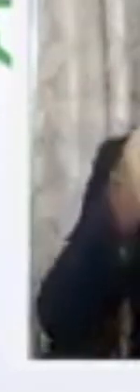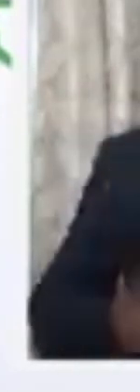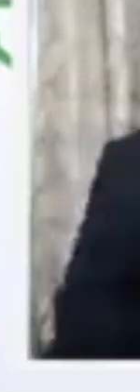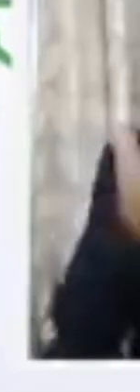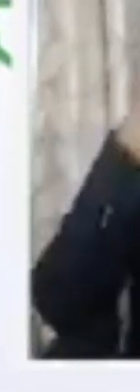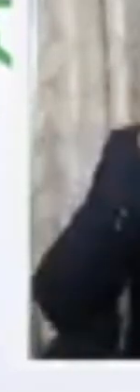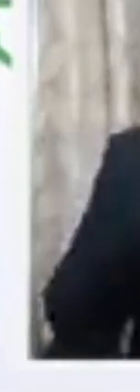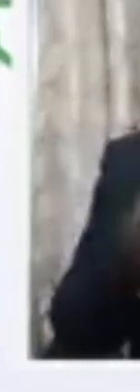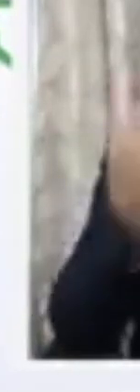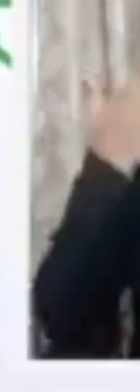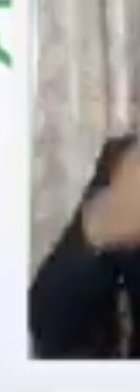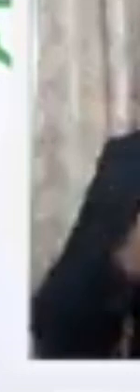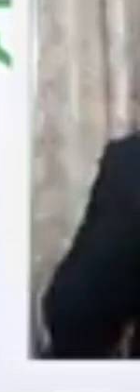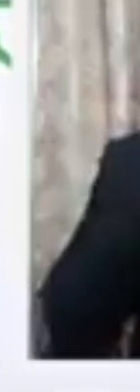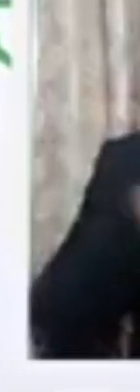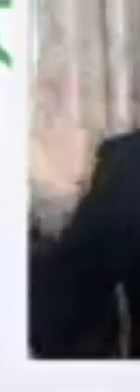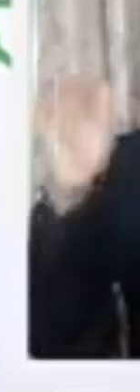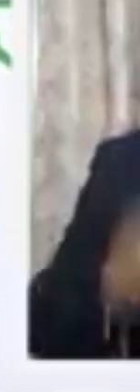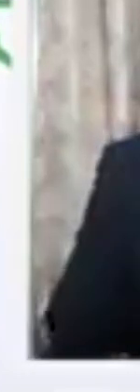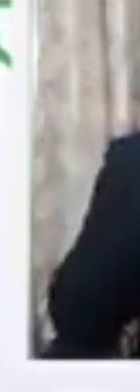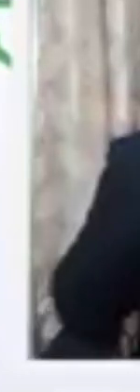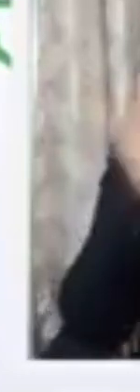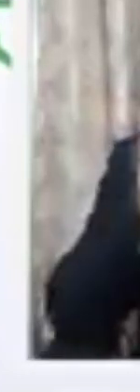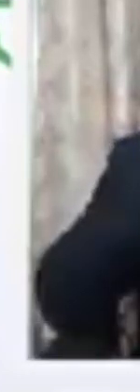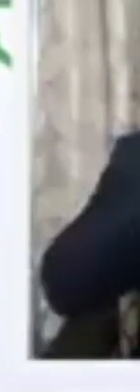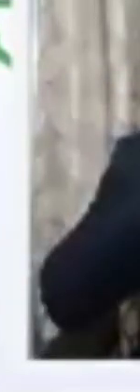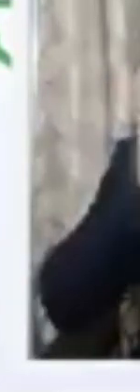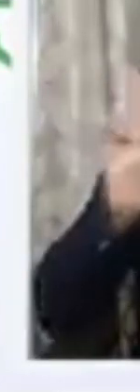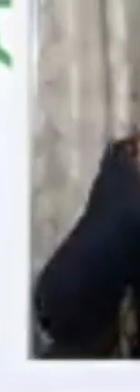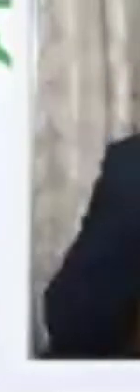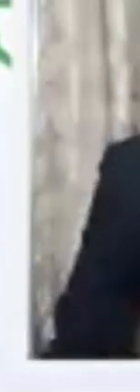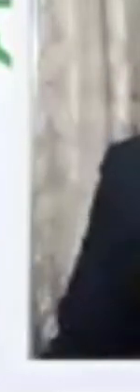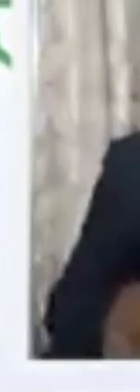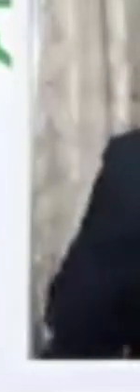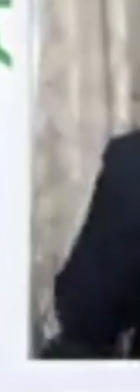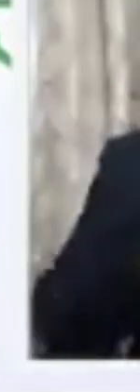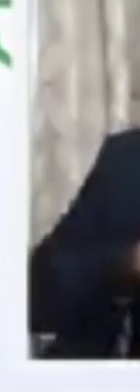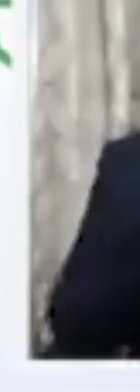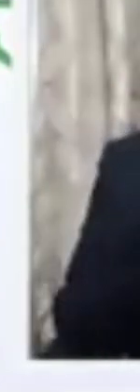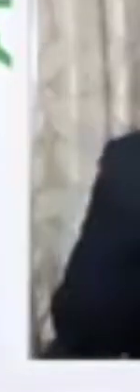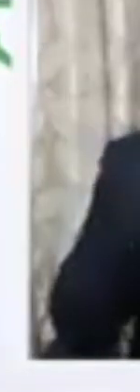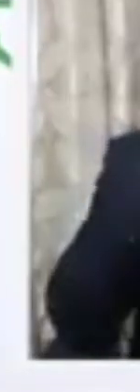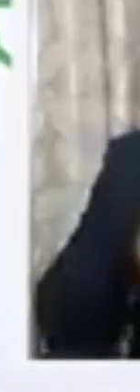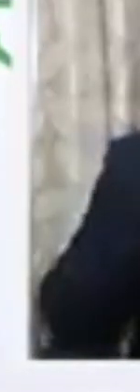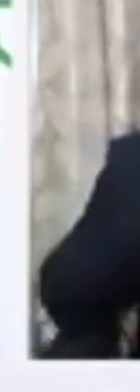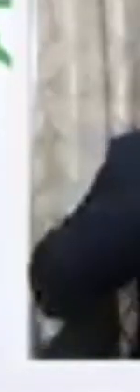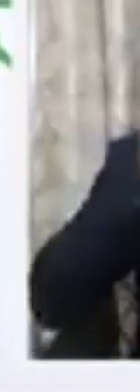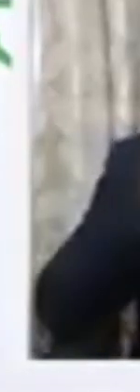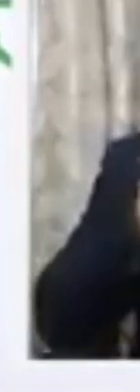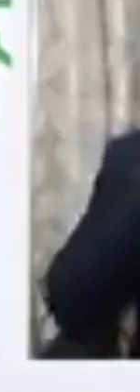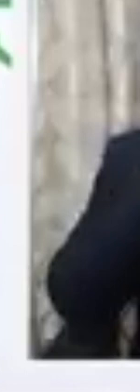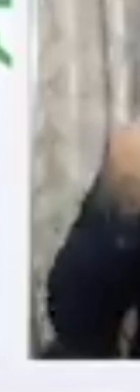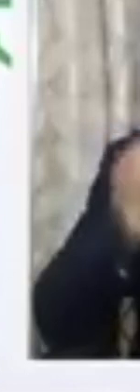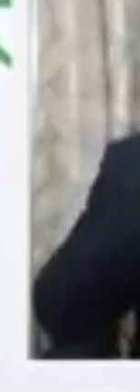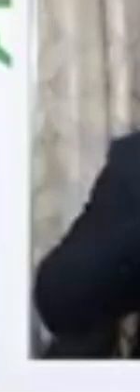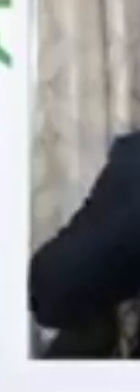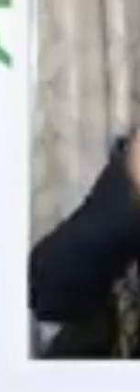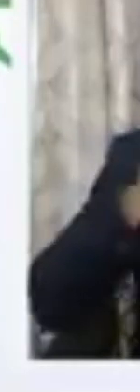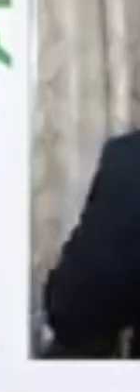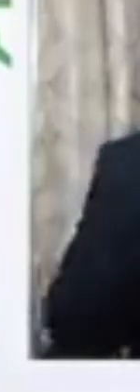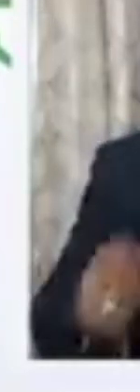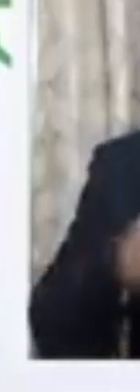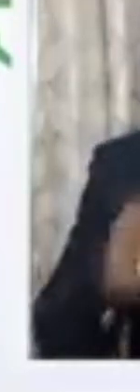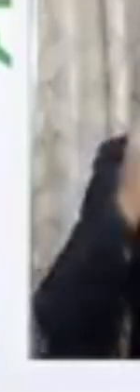24 ঘন্টা আইসোলেশনে নতুন করে আইসোলেশনে যুক্ত হয়েছেন 671 জন, আইসোলেশন থেকে মুক্ত হয়েছেন 24 ঘন্টা